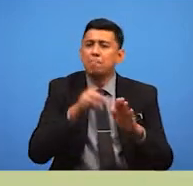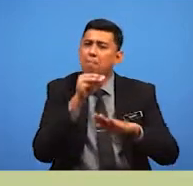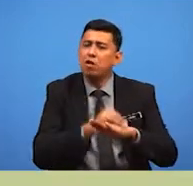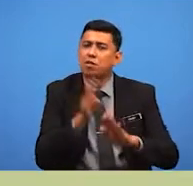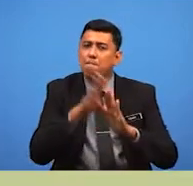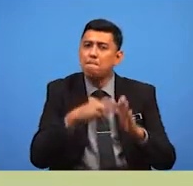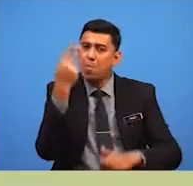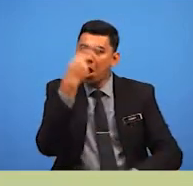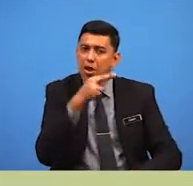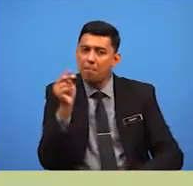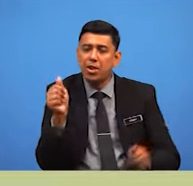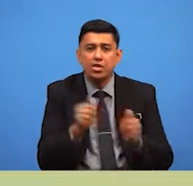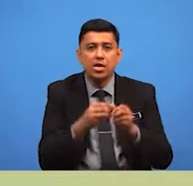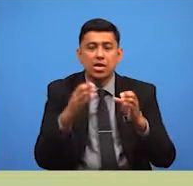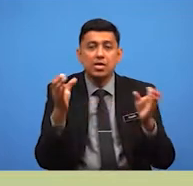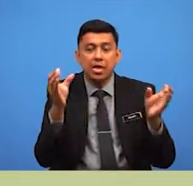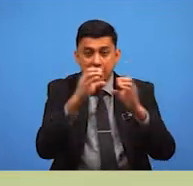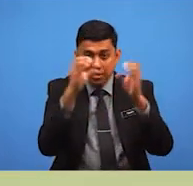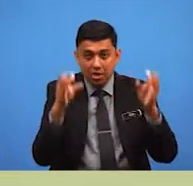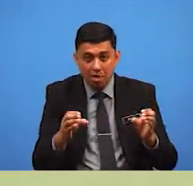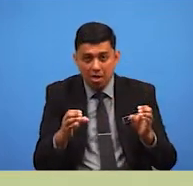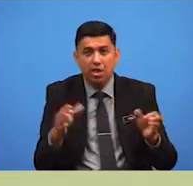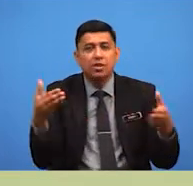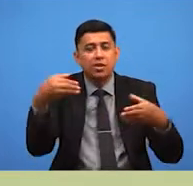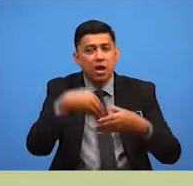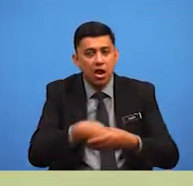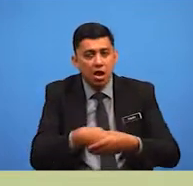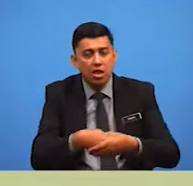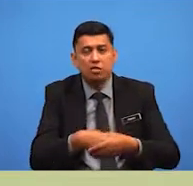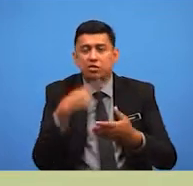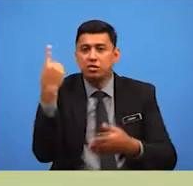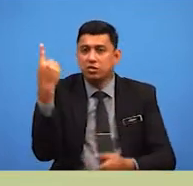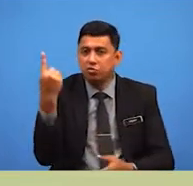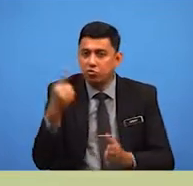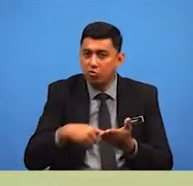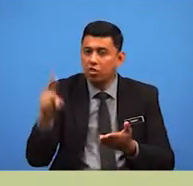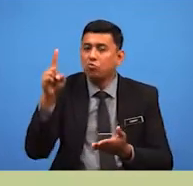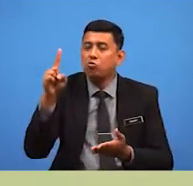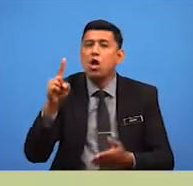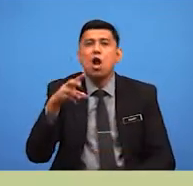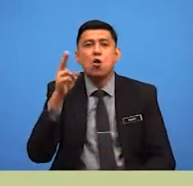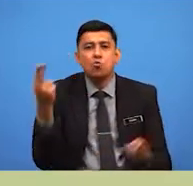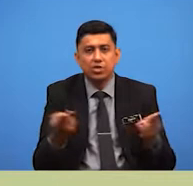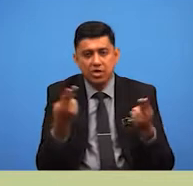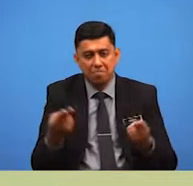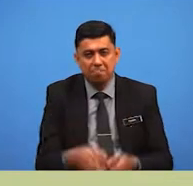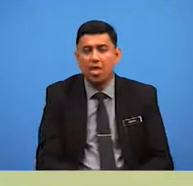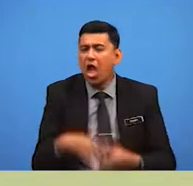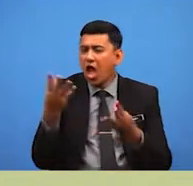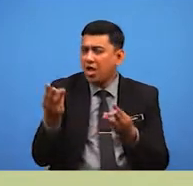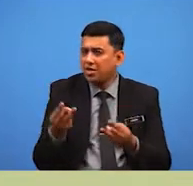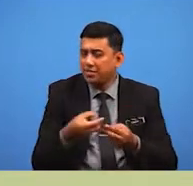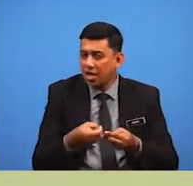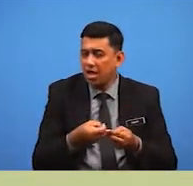berhadapan dengan cabaran dalam sesuatu usaha. Bak kata pepatah, hendak seribu